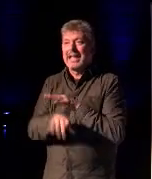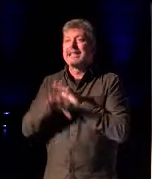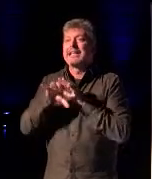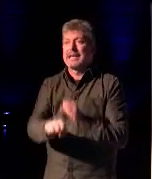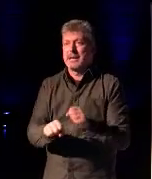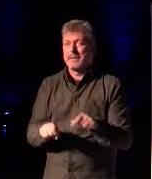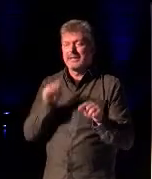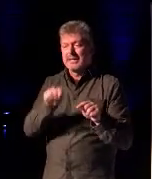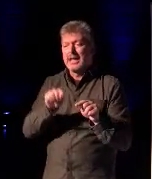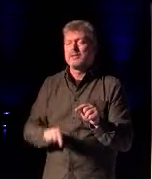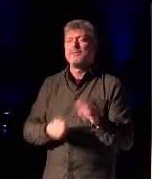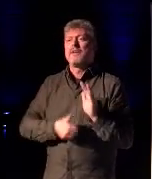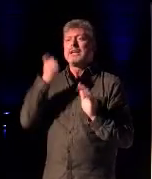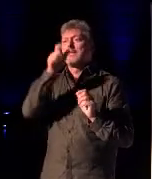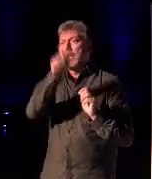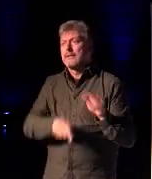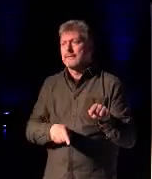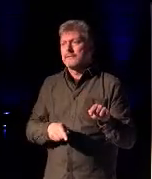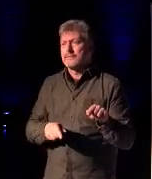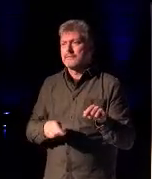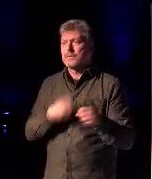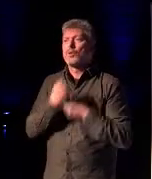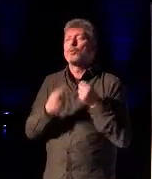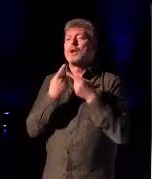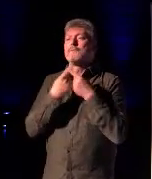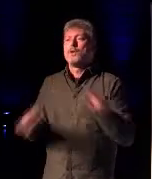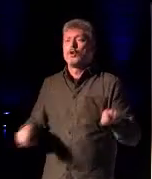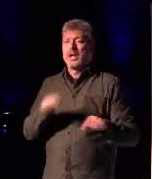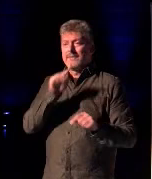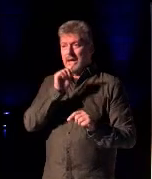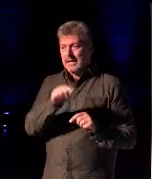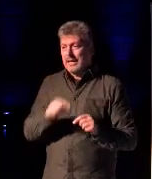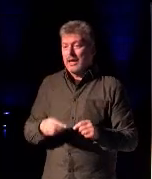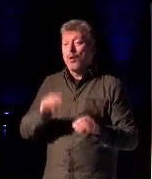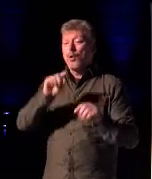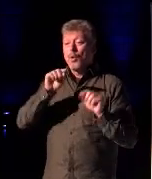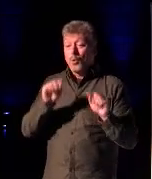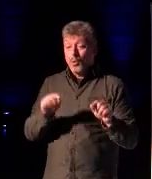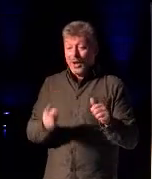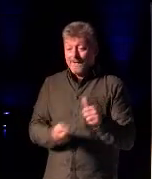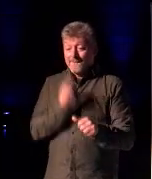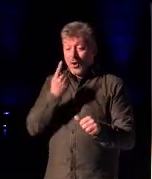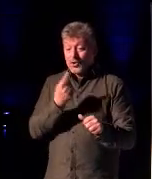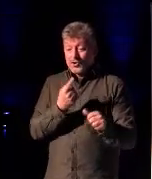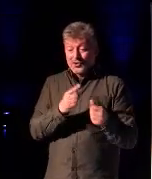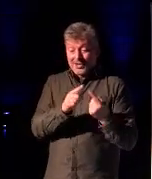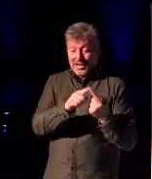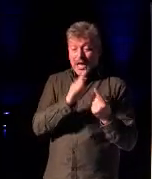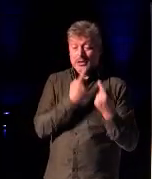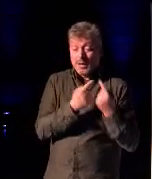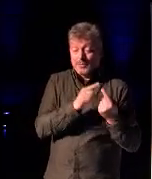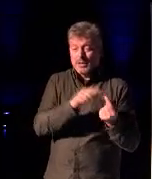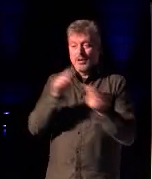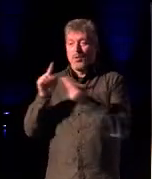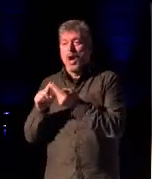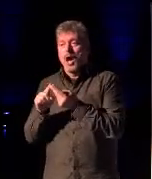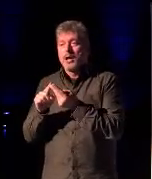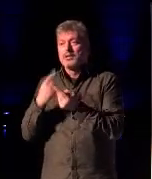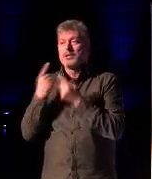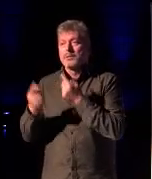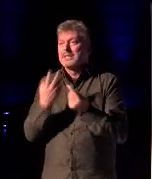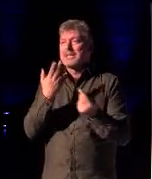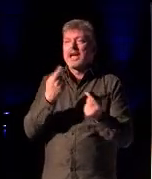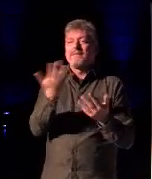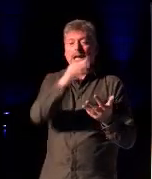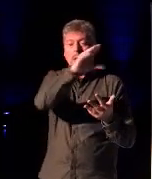som var viktig for henne, og gjorde en forskjell for henne. Og det dere ser i første og andre samtale her, det hvilket